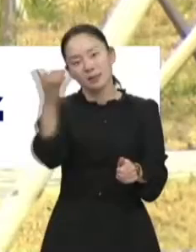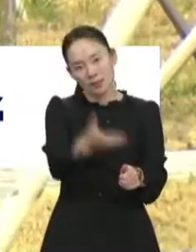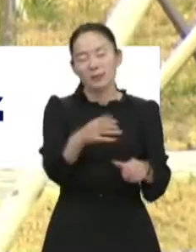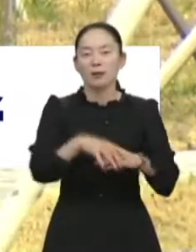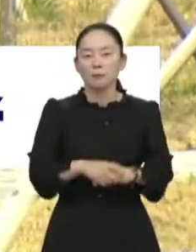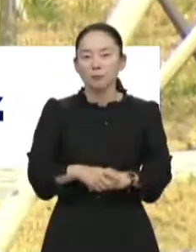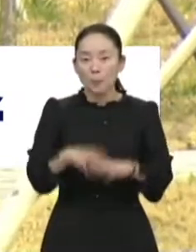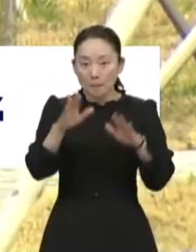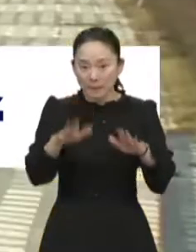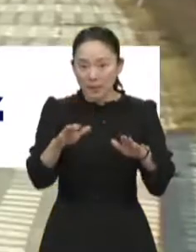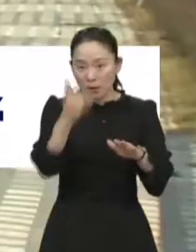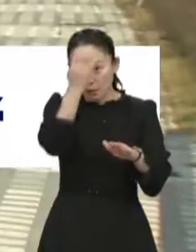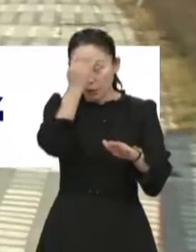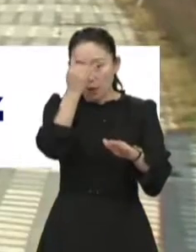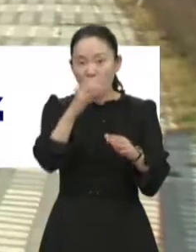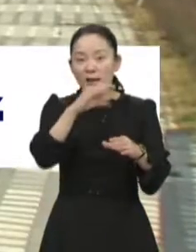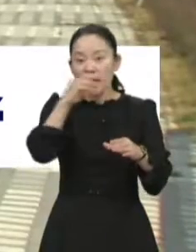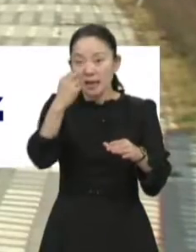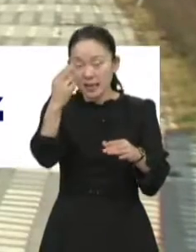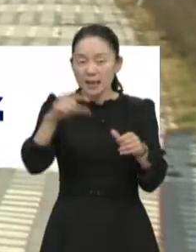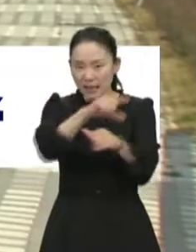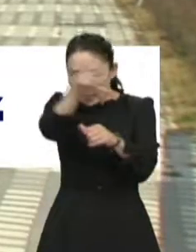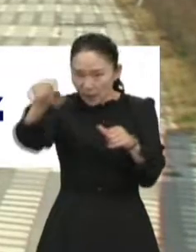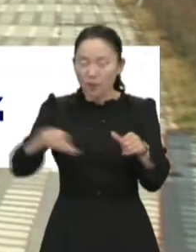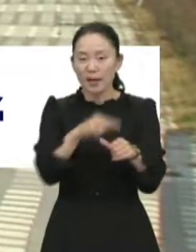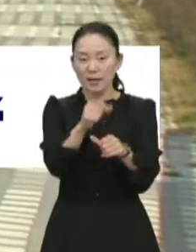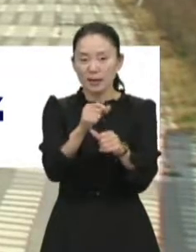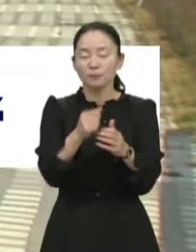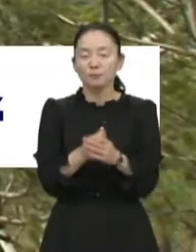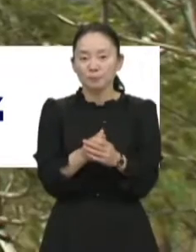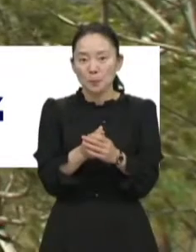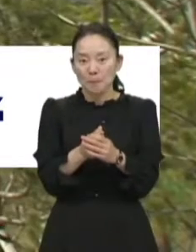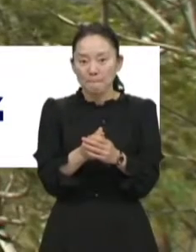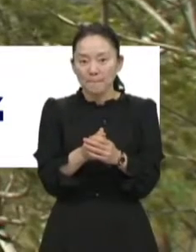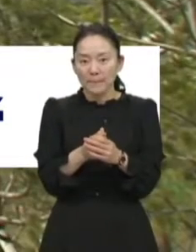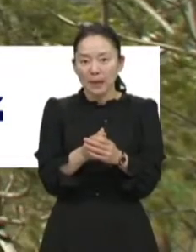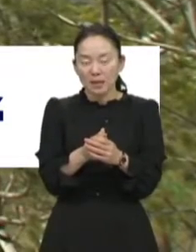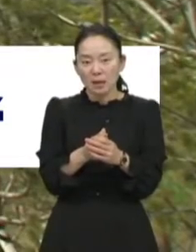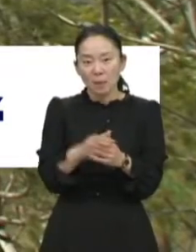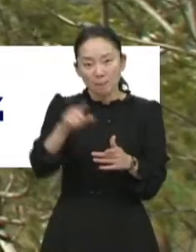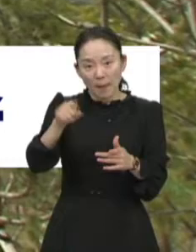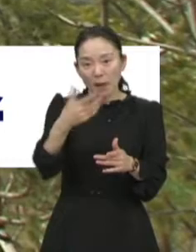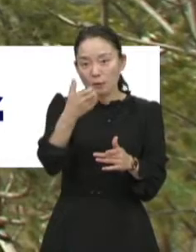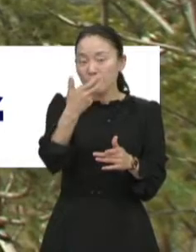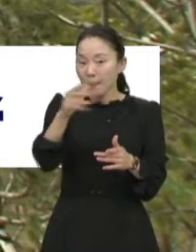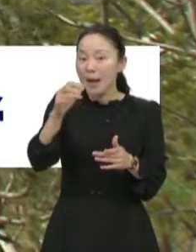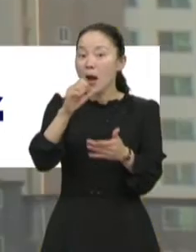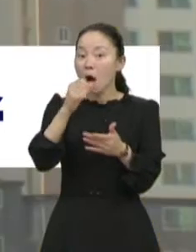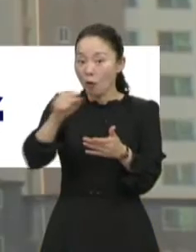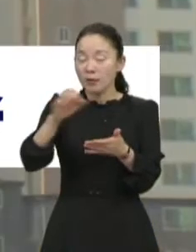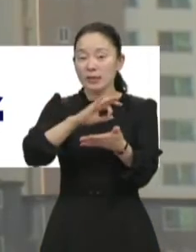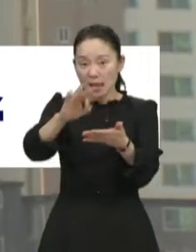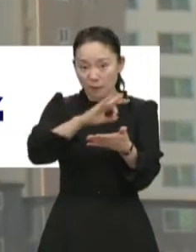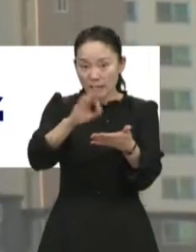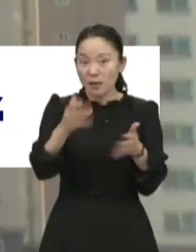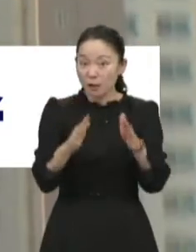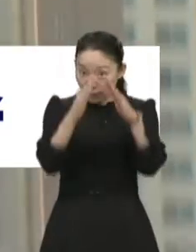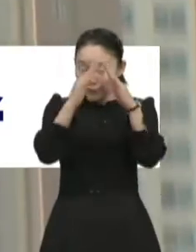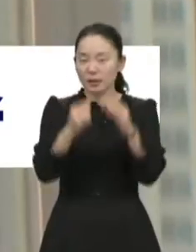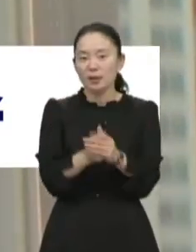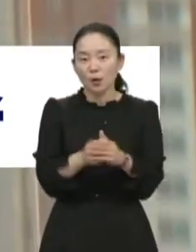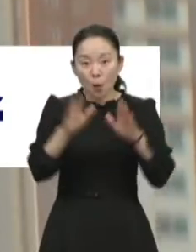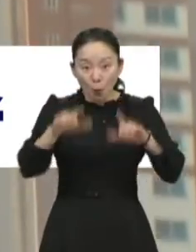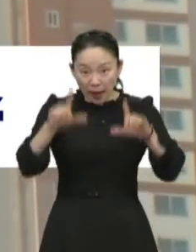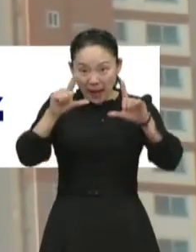예산군 사교 일원 합동 임대 청사 예정 부지내에 총 사업비 198억 원을 들여 건축될 예정으로